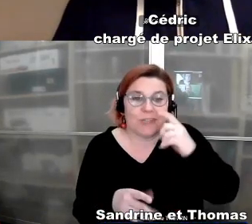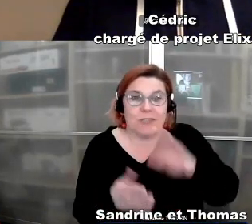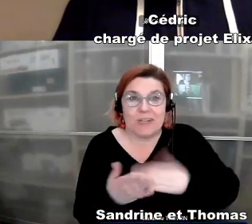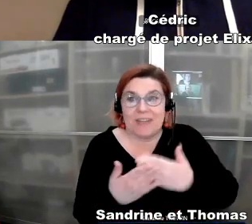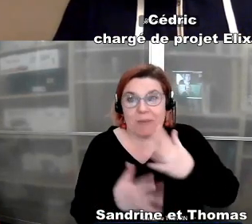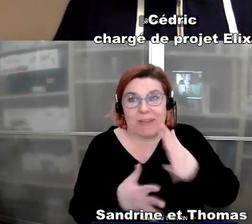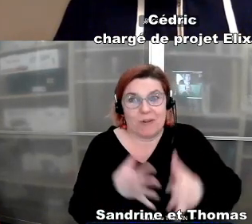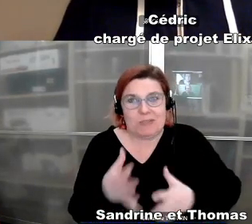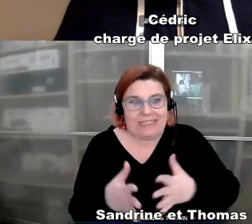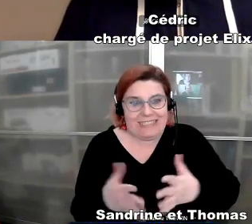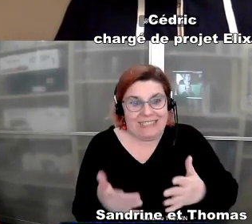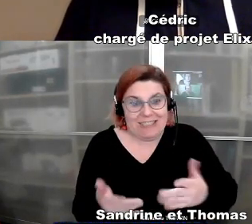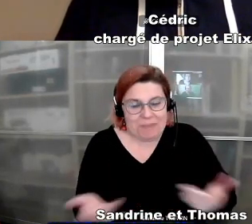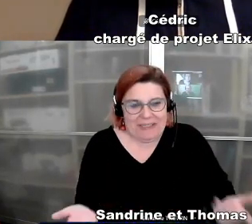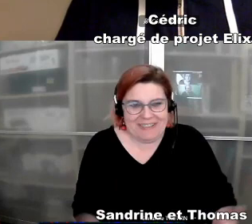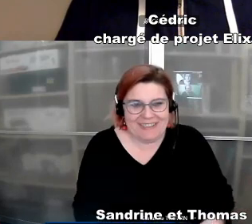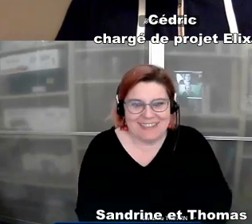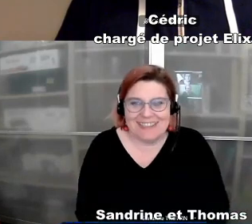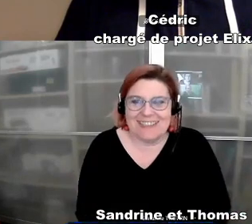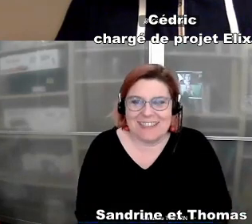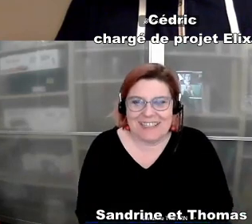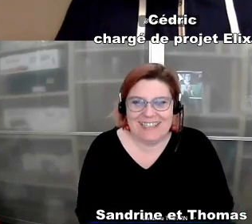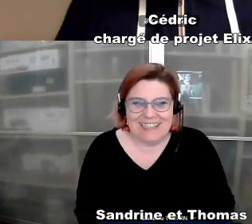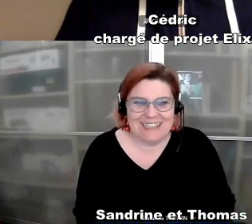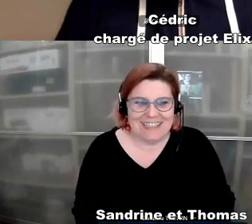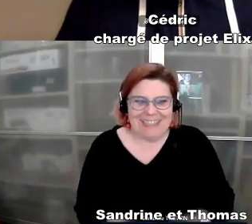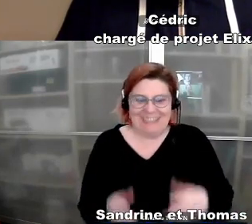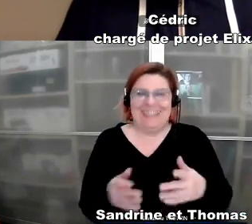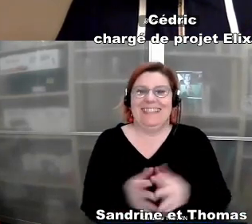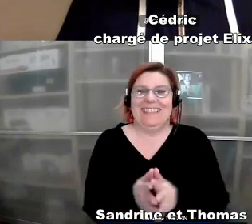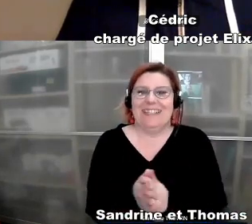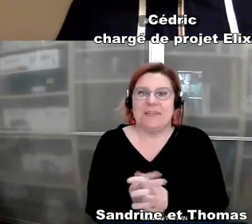Je suis Sandrine, je suis interprète en langue des signes.